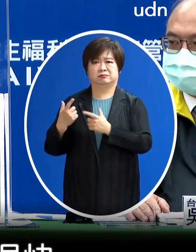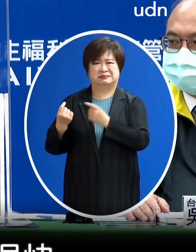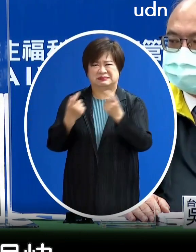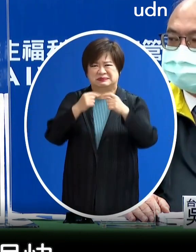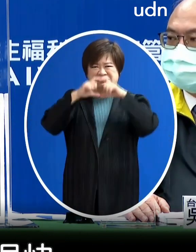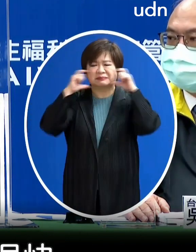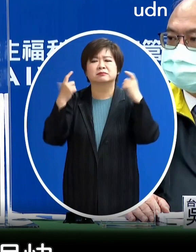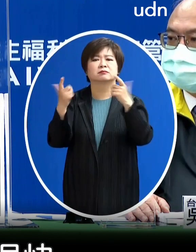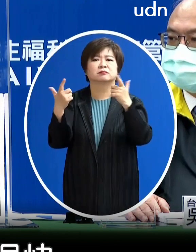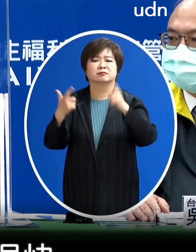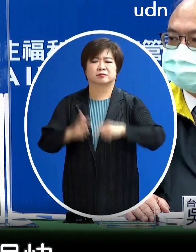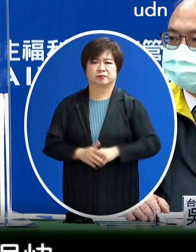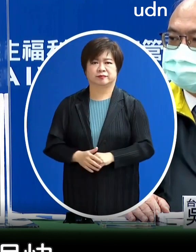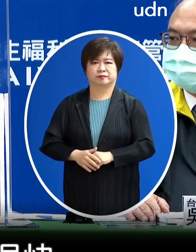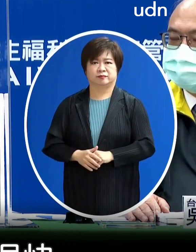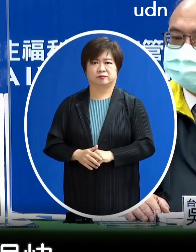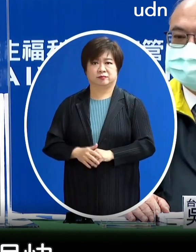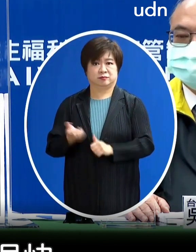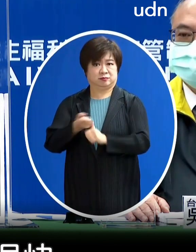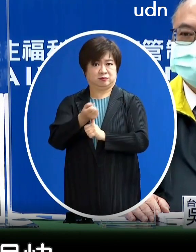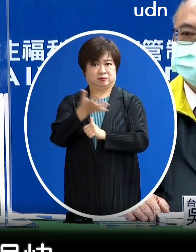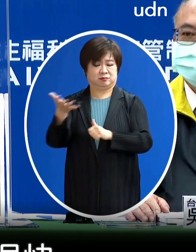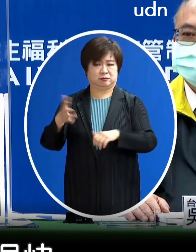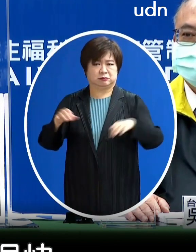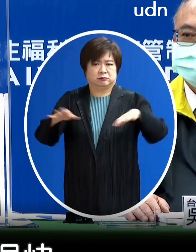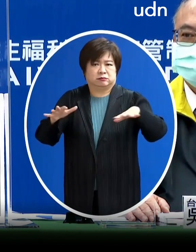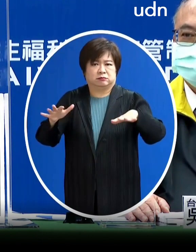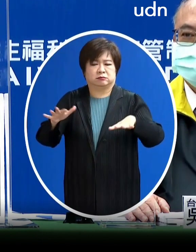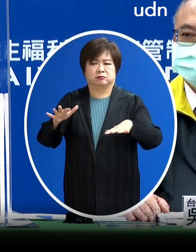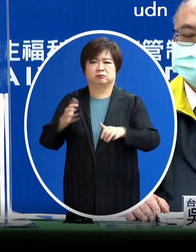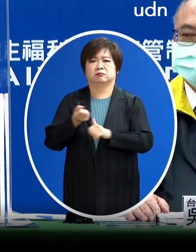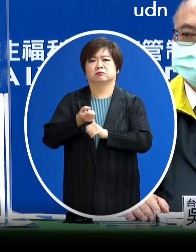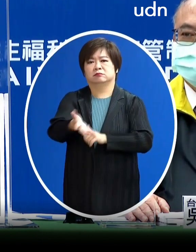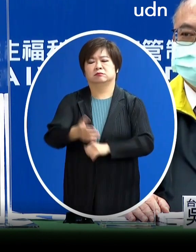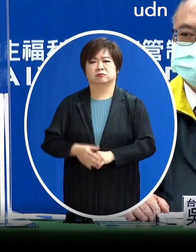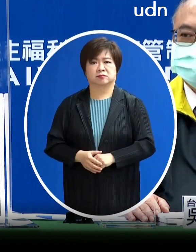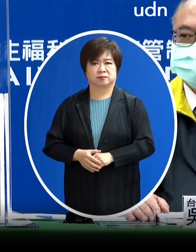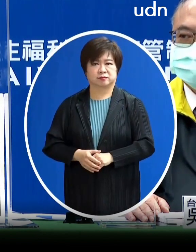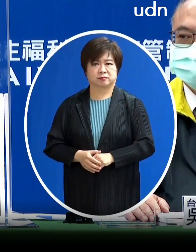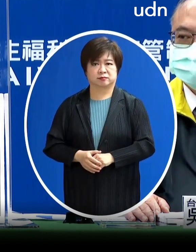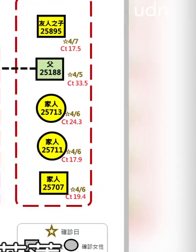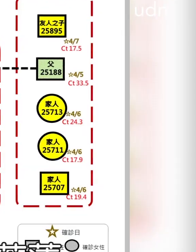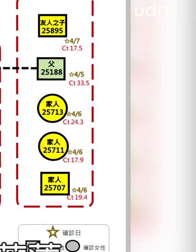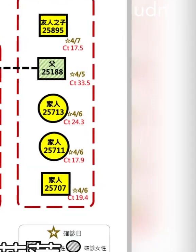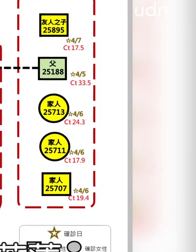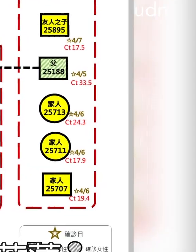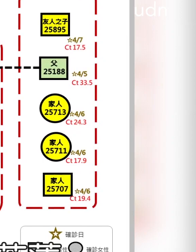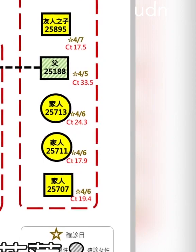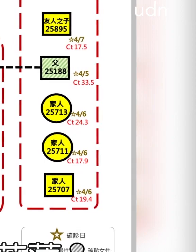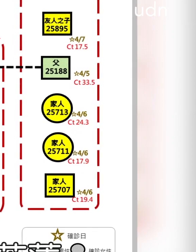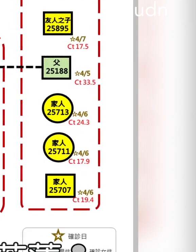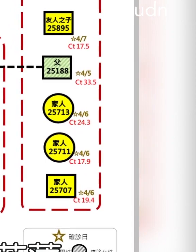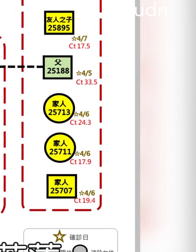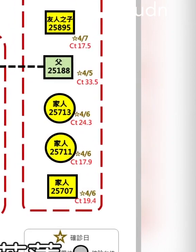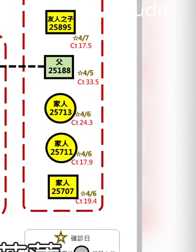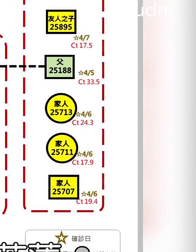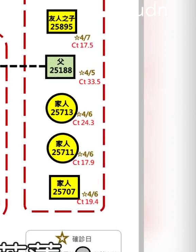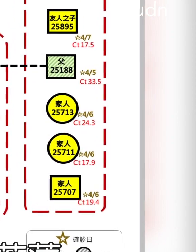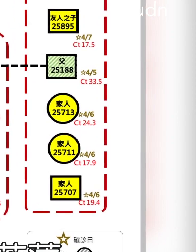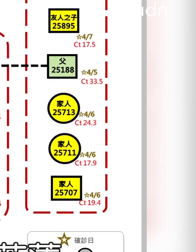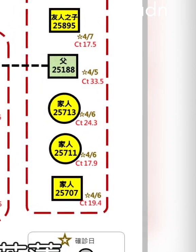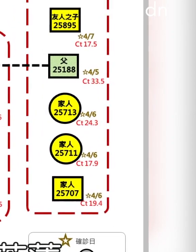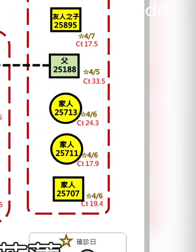好，所以这传播起来速度算是都很快，所以这要特别的注意。那在其他的县市也有